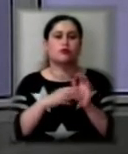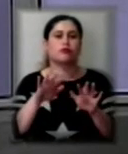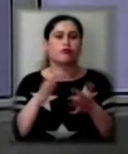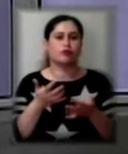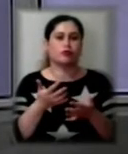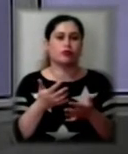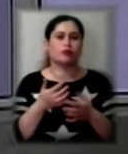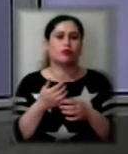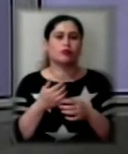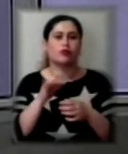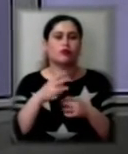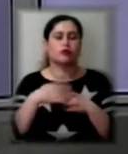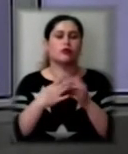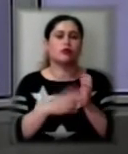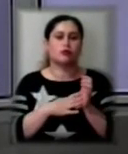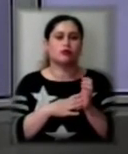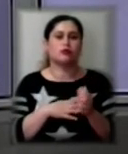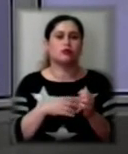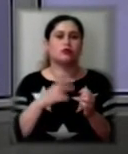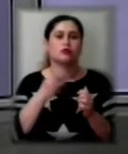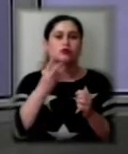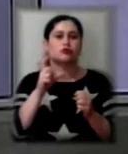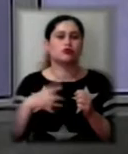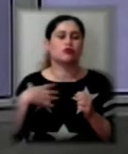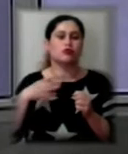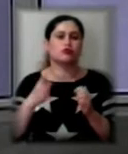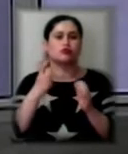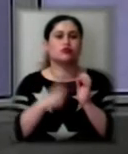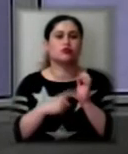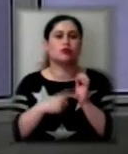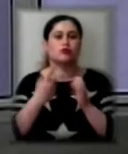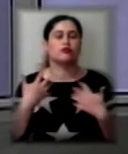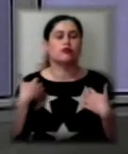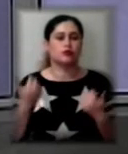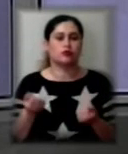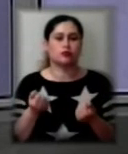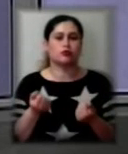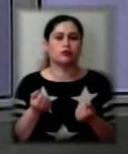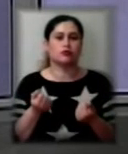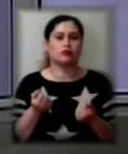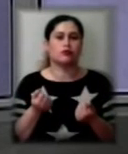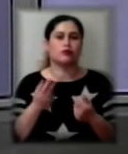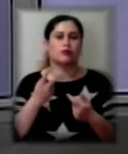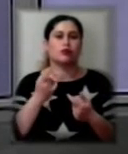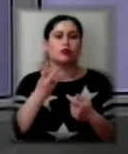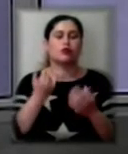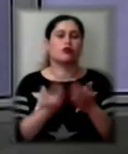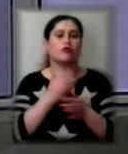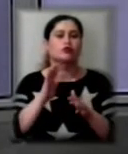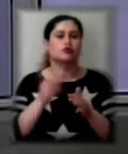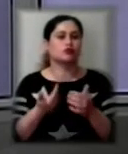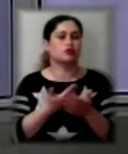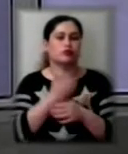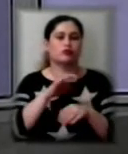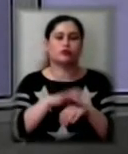випадків COVID-19. 3 людини померли та 161 людина одужала. Нових випадків за добу не виявлено.